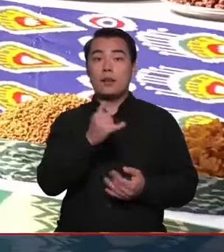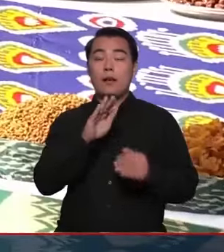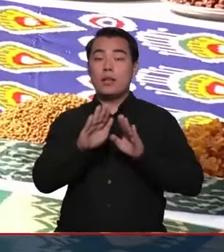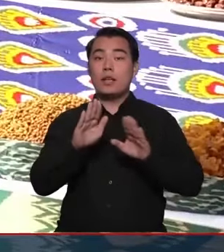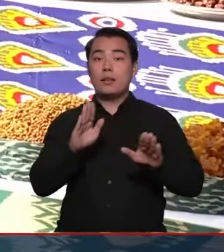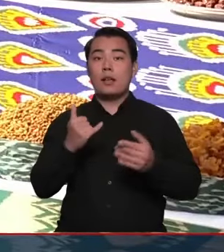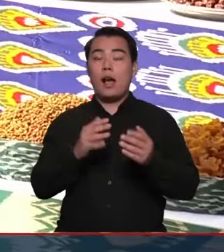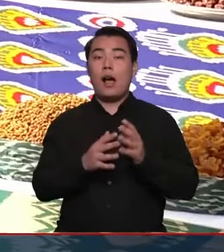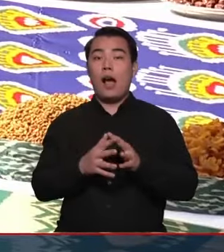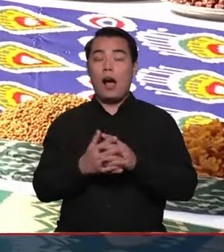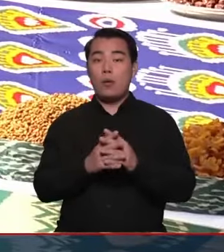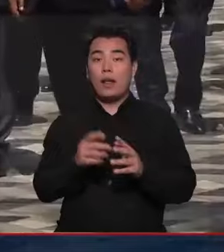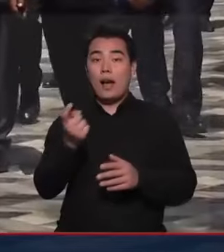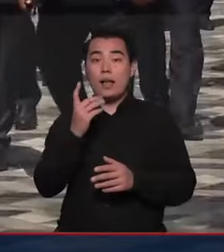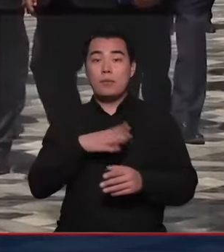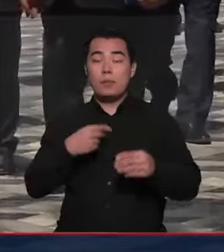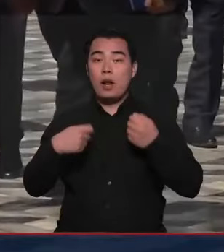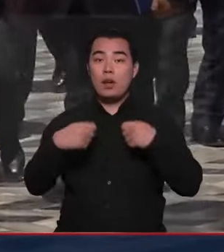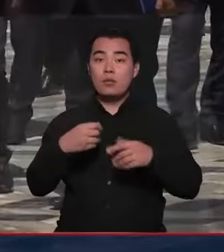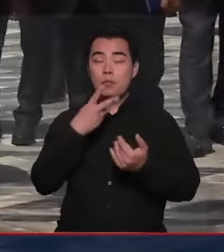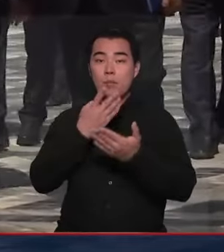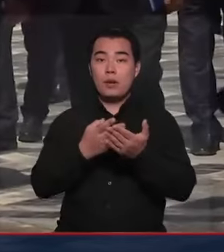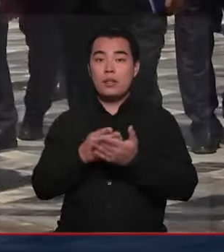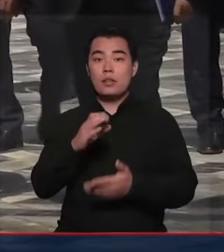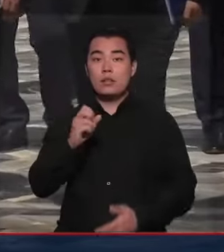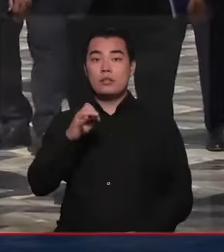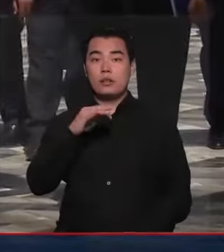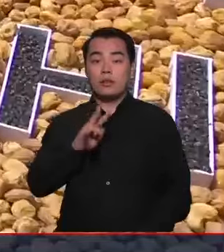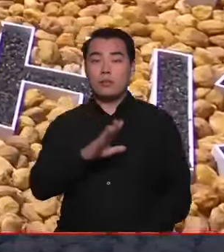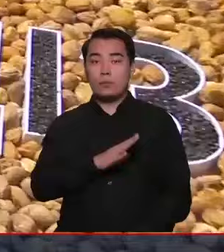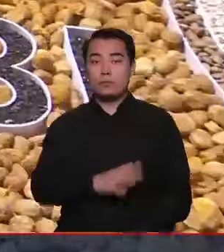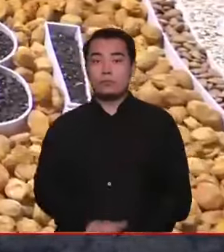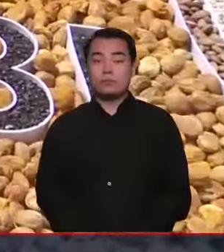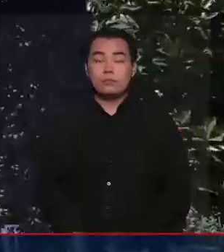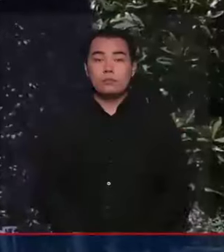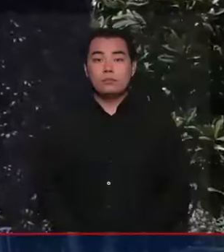сельскохозяйственной продукции, которая уже стала визитной карточкой Таджикистана.